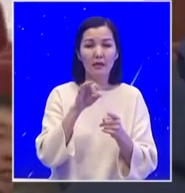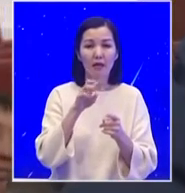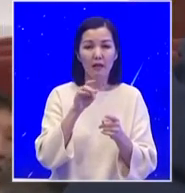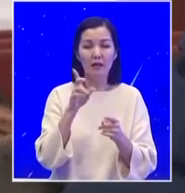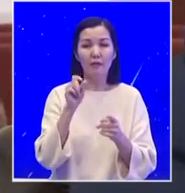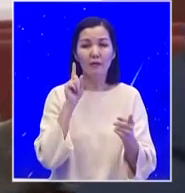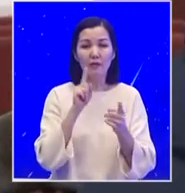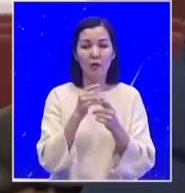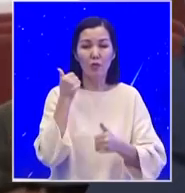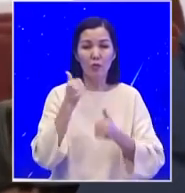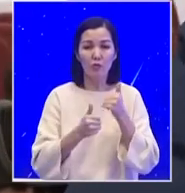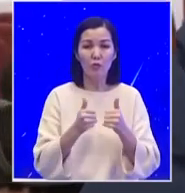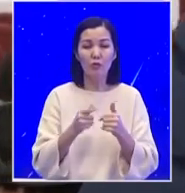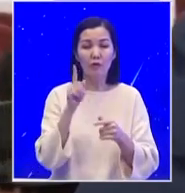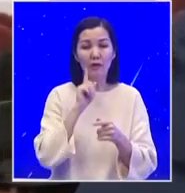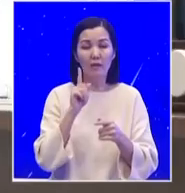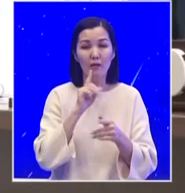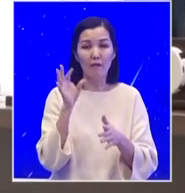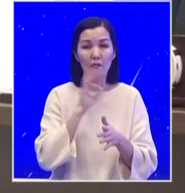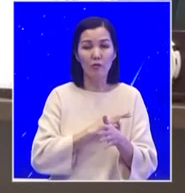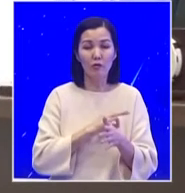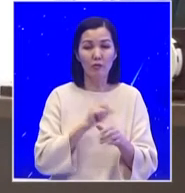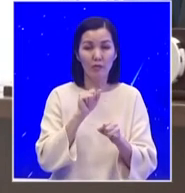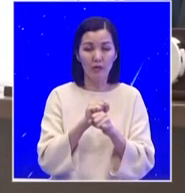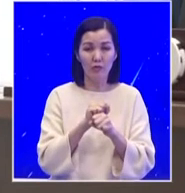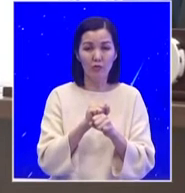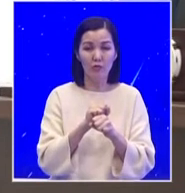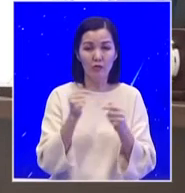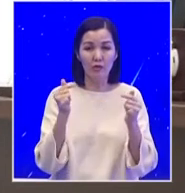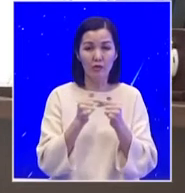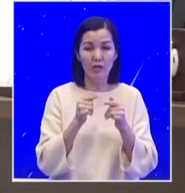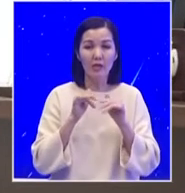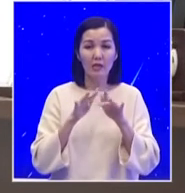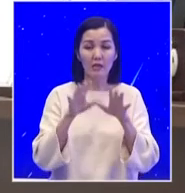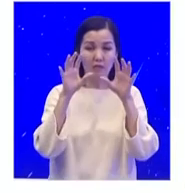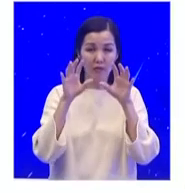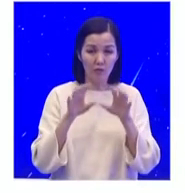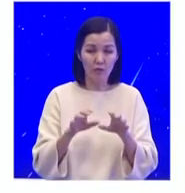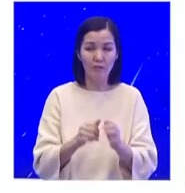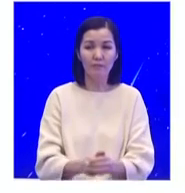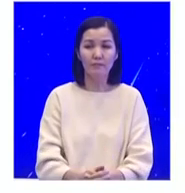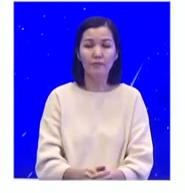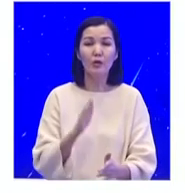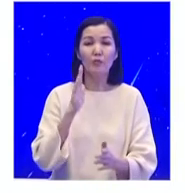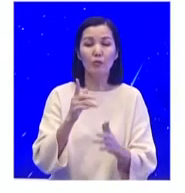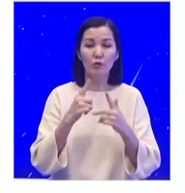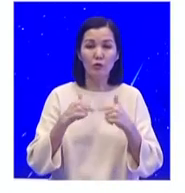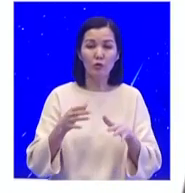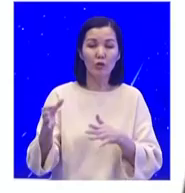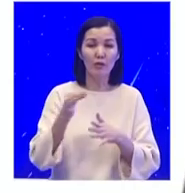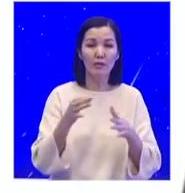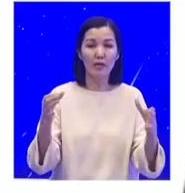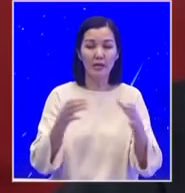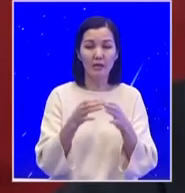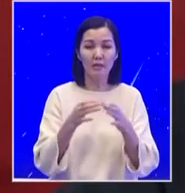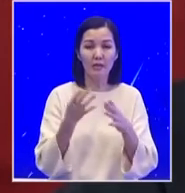заявил, что конкурс на право временного землепользования был приостановлен в соответствии с действующим законодательством. Будет создана областная комиссия, в